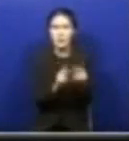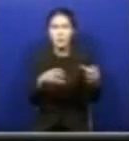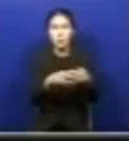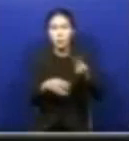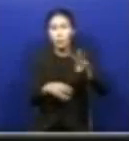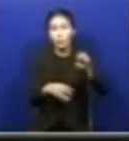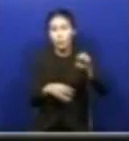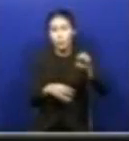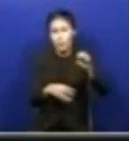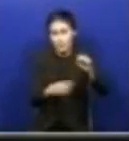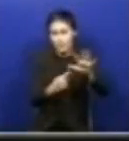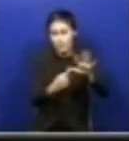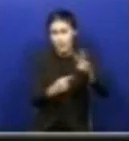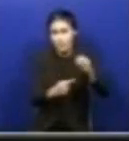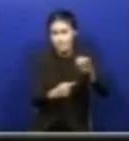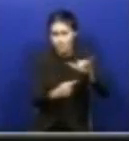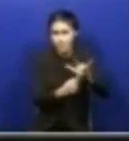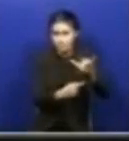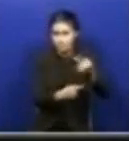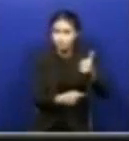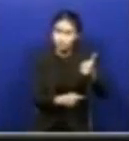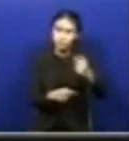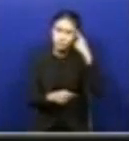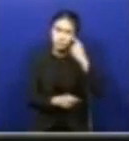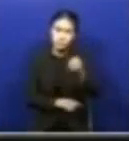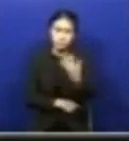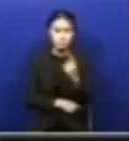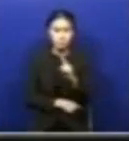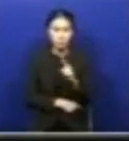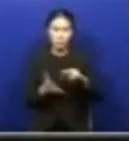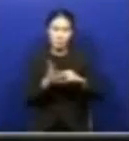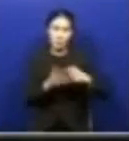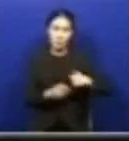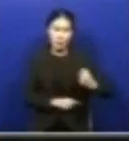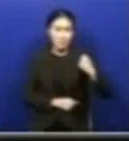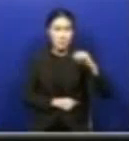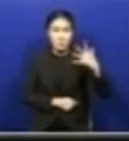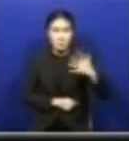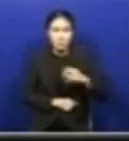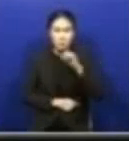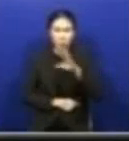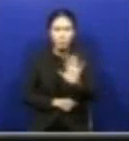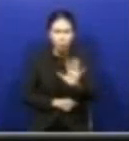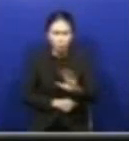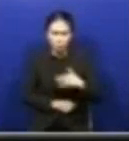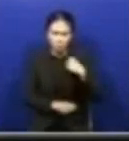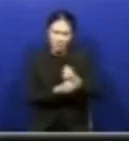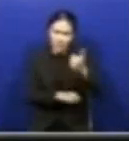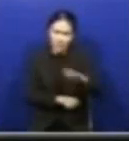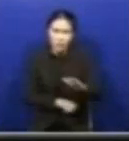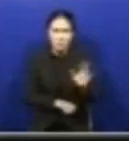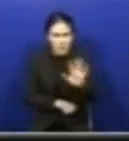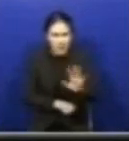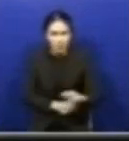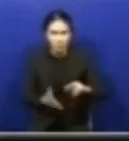ญขึ้นมาก็ได้อย่ามาบอกผมนะครับว่าไม่มีอำนาจอย่ามาบอกผมนะครับว่าทำไม่ได้ก็ไอ้โว